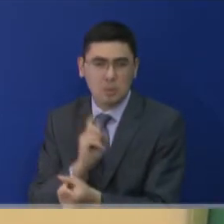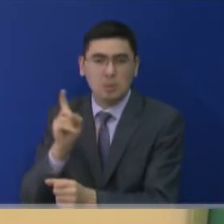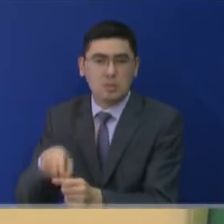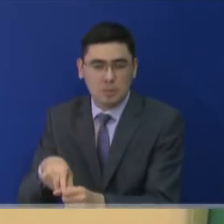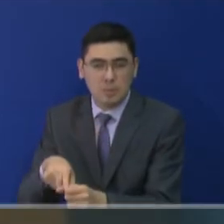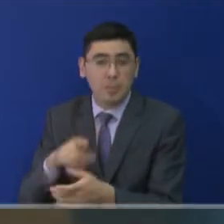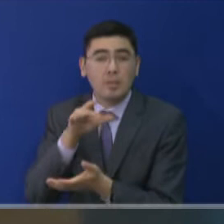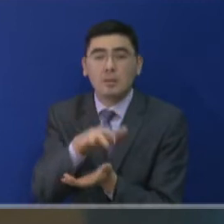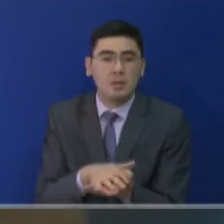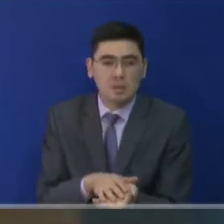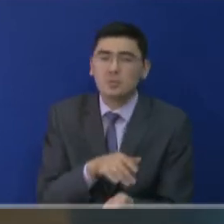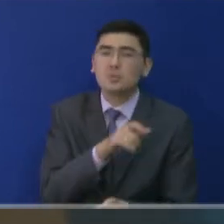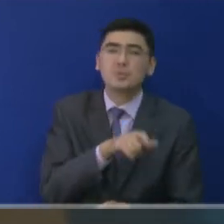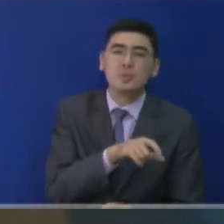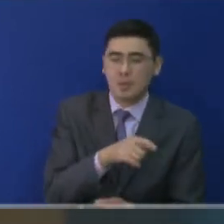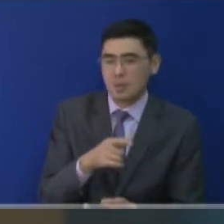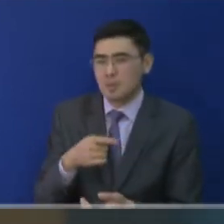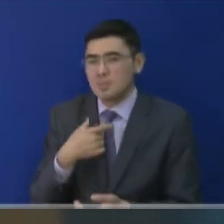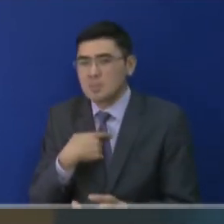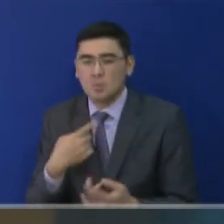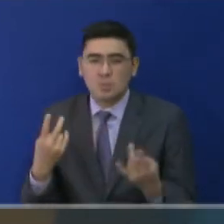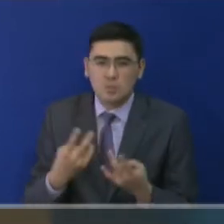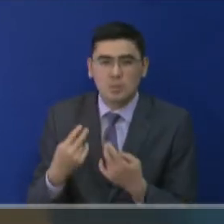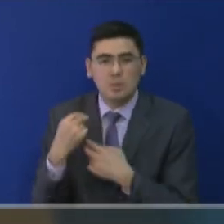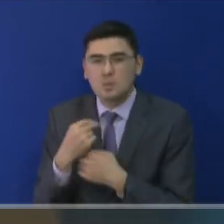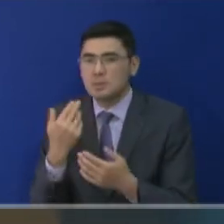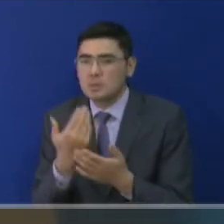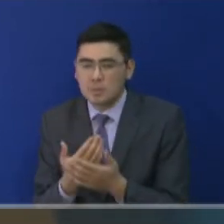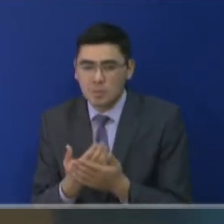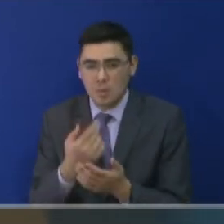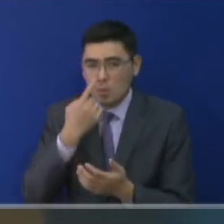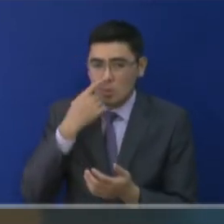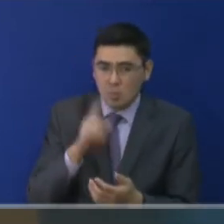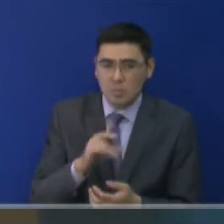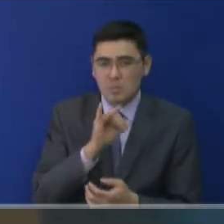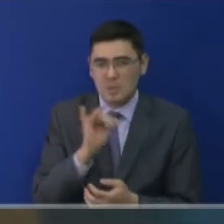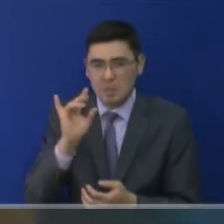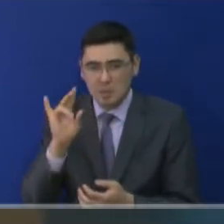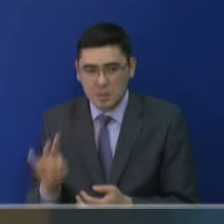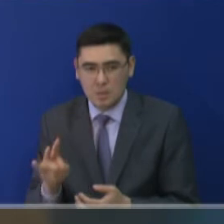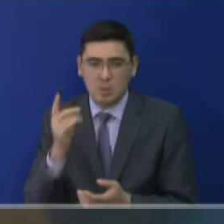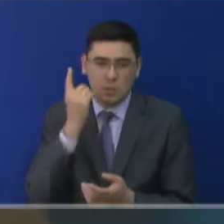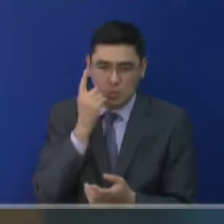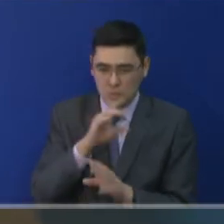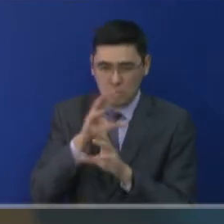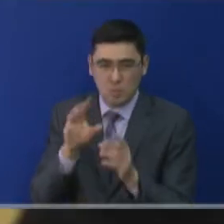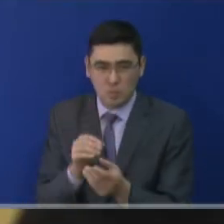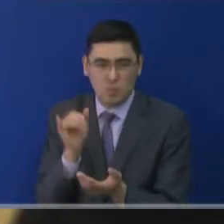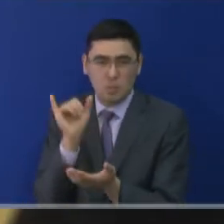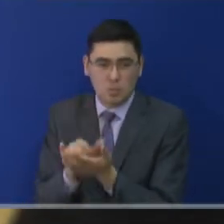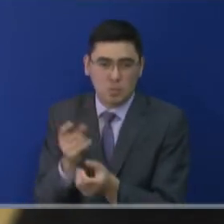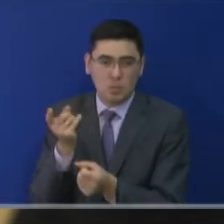әрі пациент қажетті санатты таңдап өзінің жеке сәйкестендіру номерін, сондай-ақ өз тіркелген медициналық